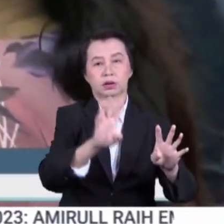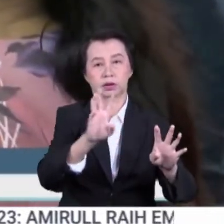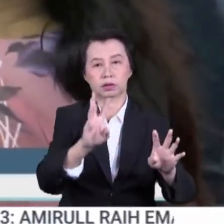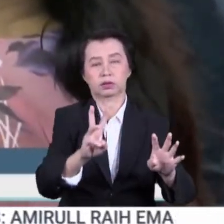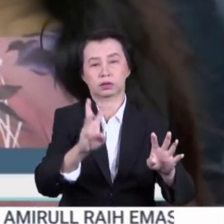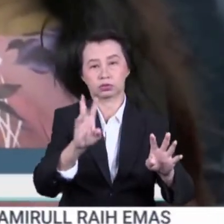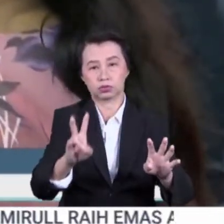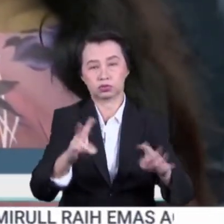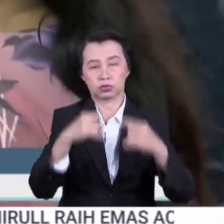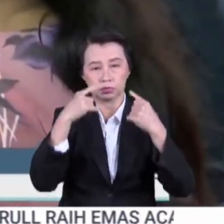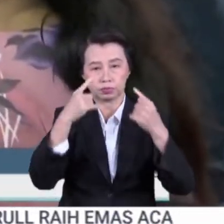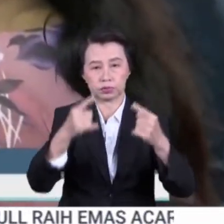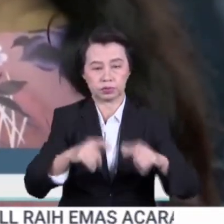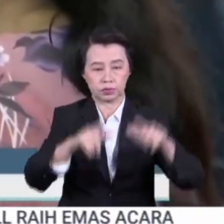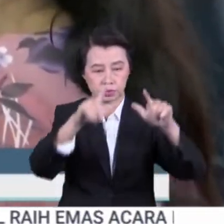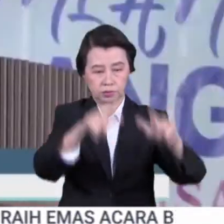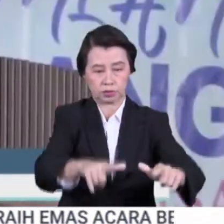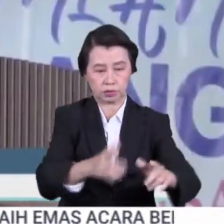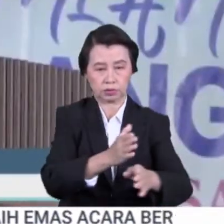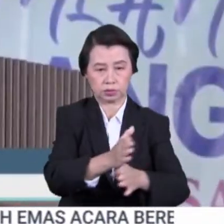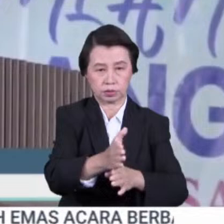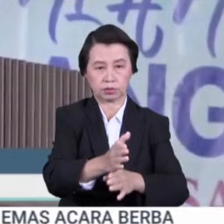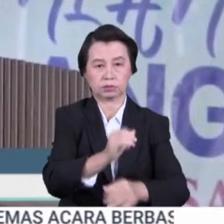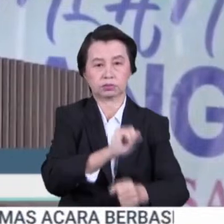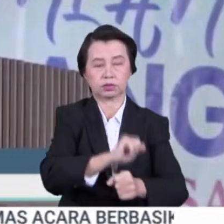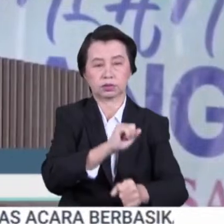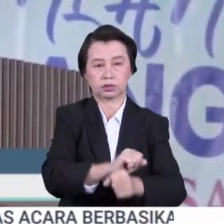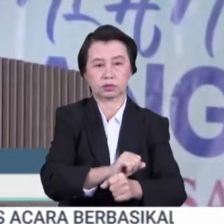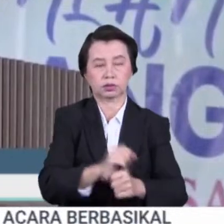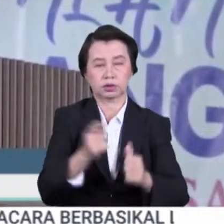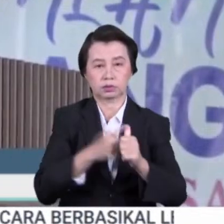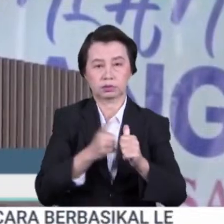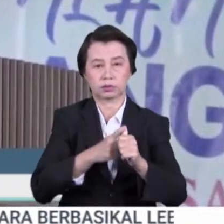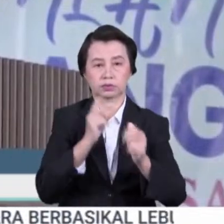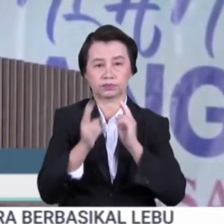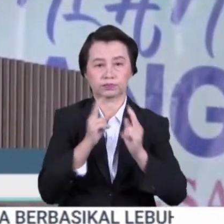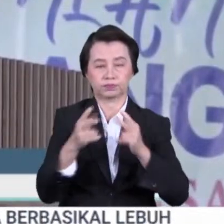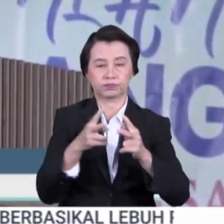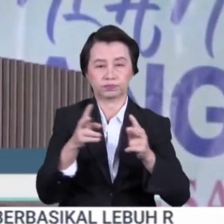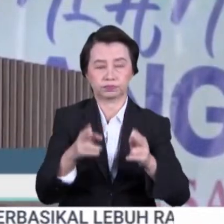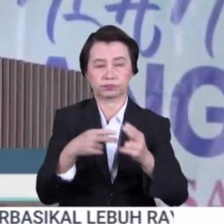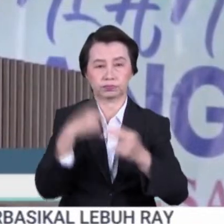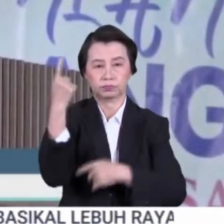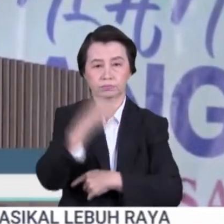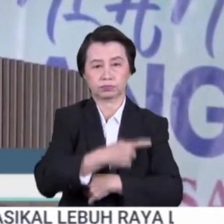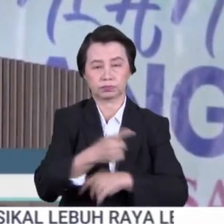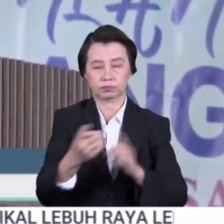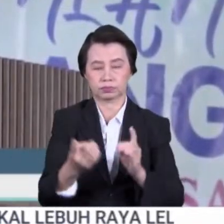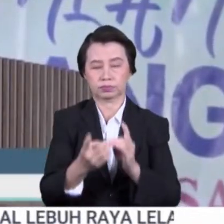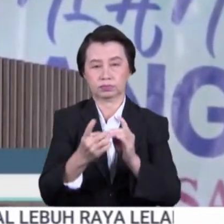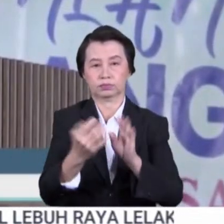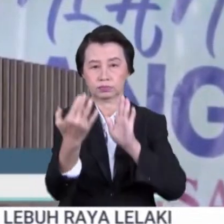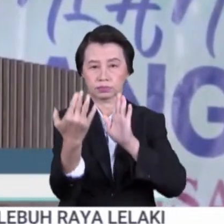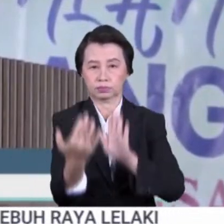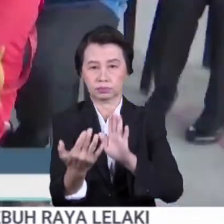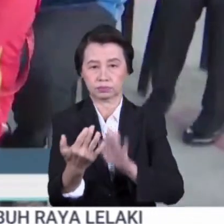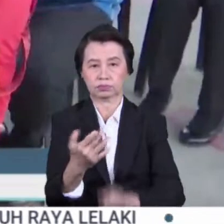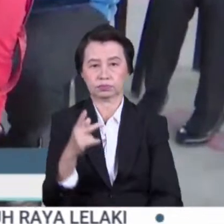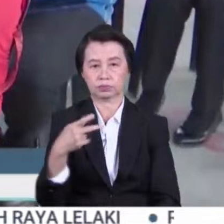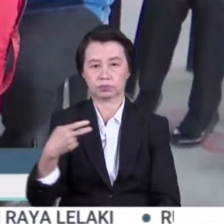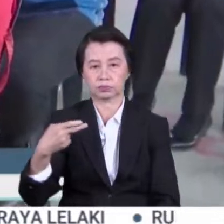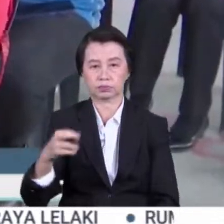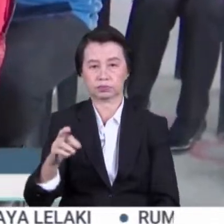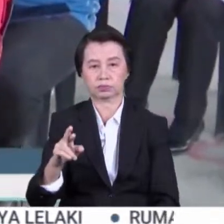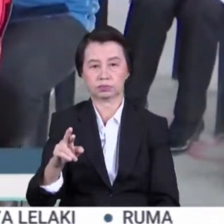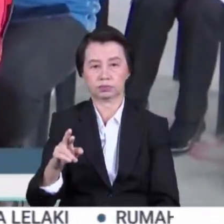kerja berjaya ditempatkan dalam sektor pekerjaan. Terdahulu berucap merasmikan program Hari Bertemu Pelanggan Kementerian Sumber Manusia